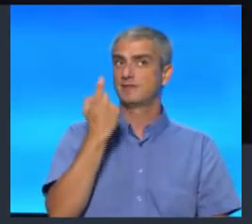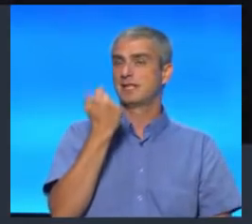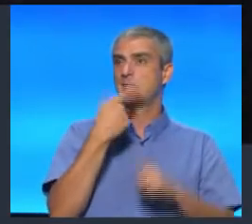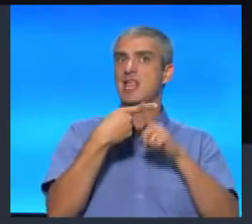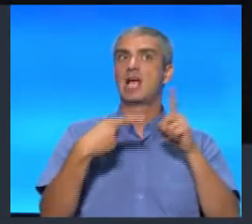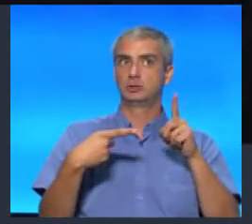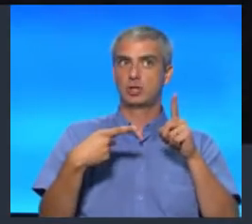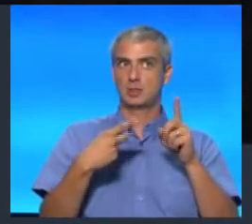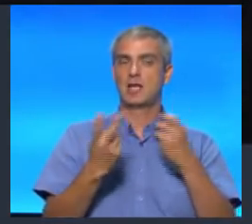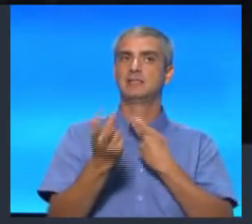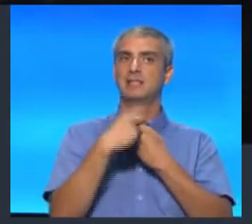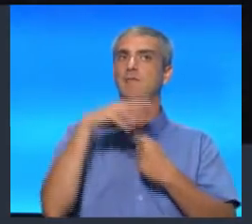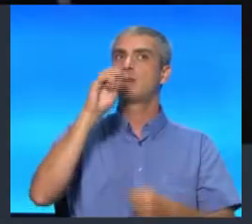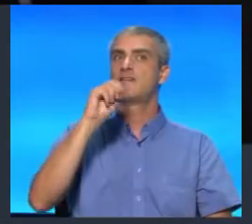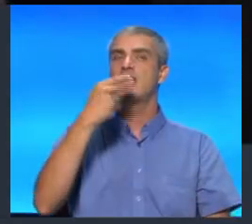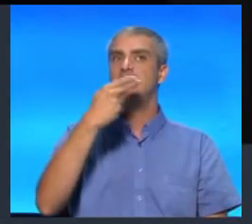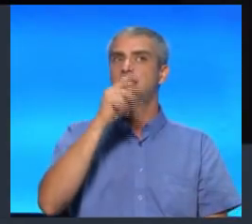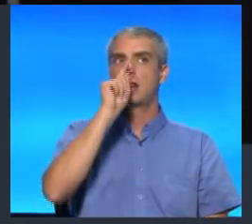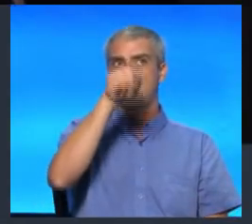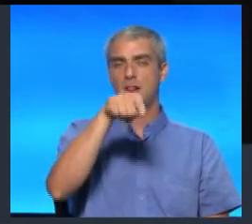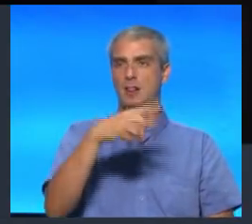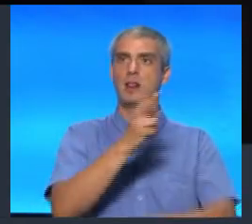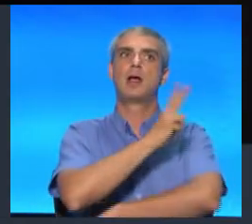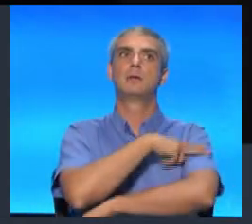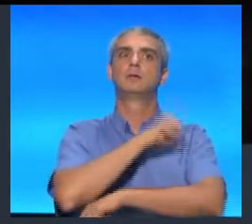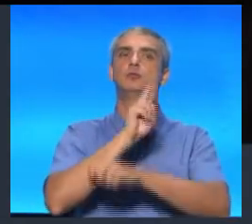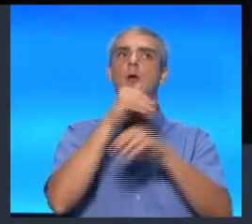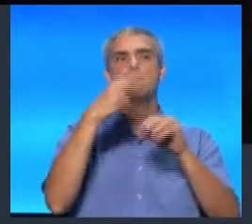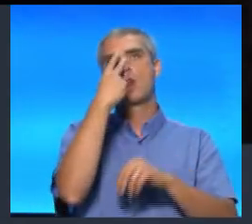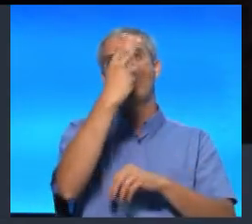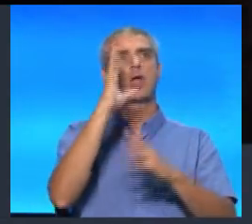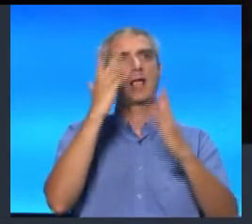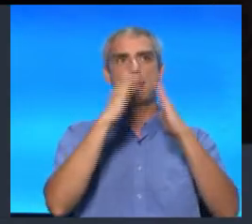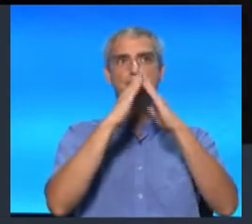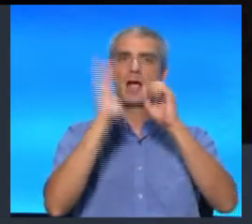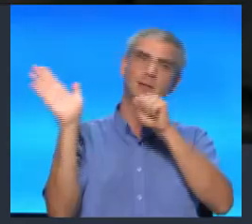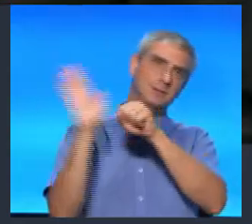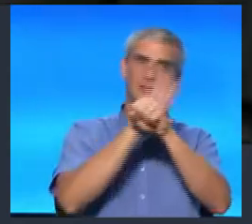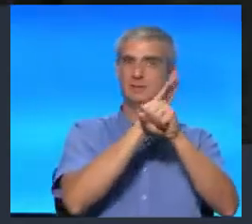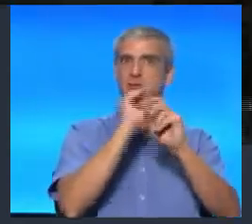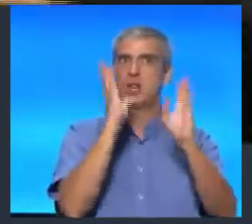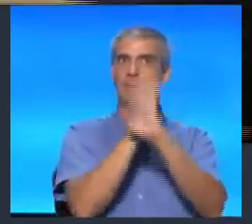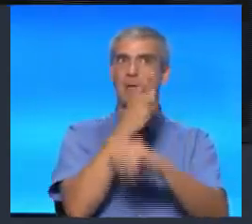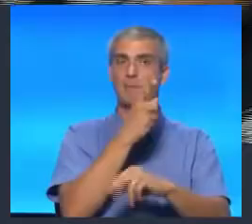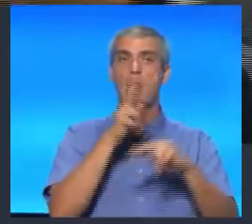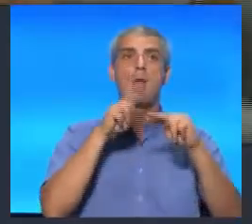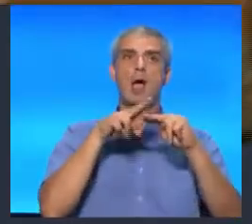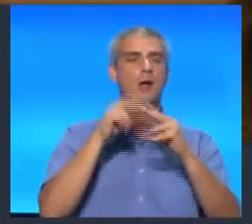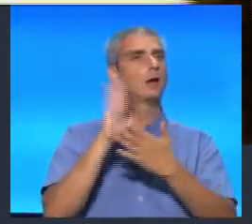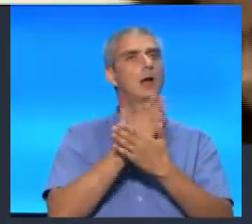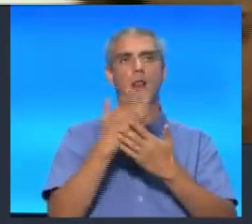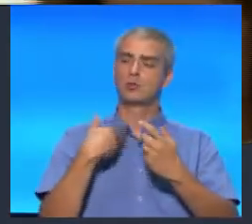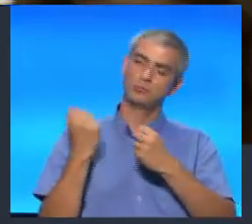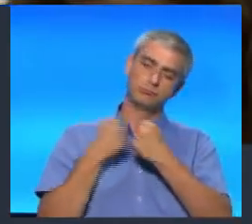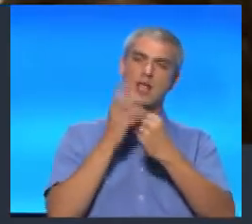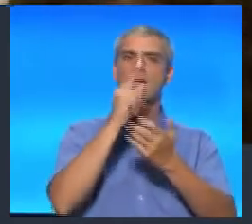שנה הצטרפו מירב והרצל חג'אג' על כוחות מג"ב לצפות באטימה של בית משפחת המחבל. אחר כך החליטו להיאבק גם על